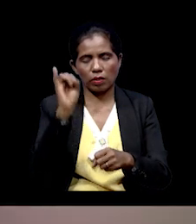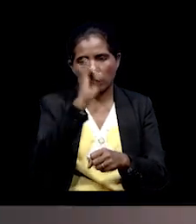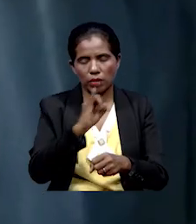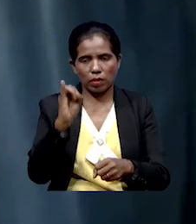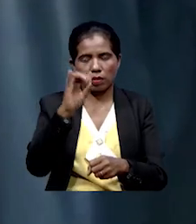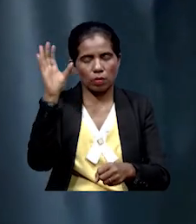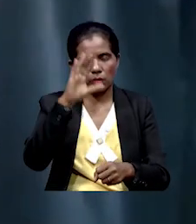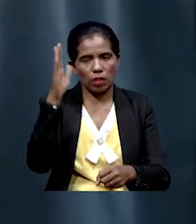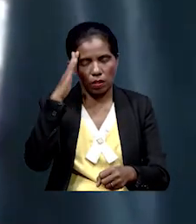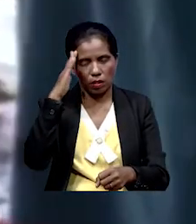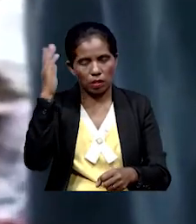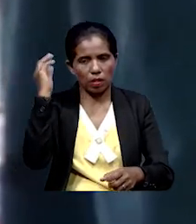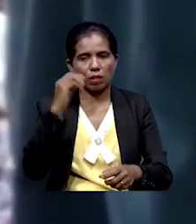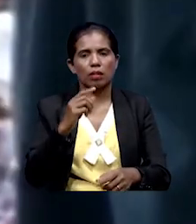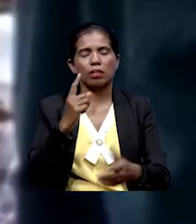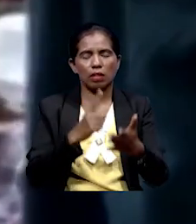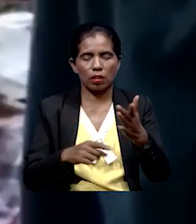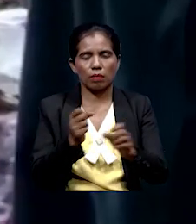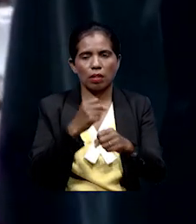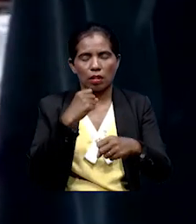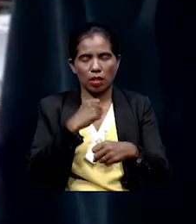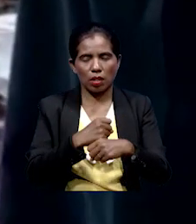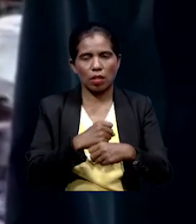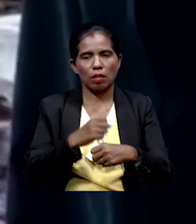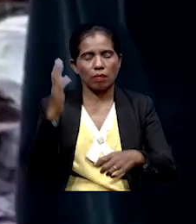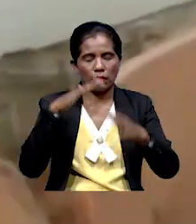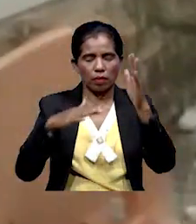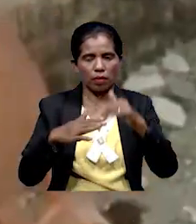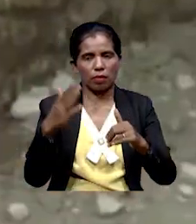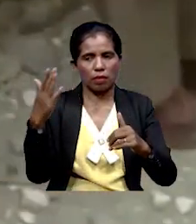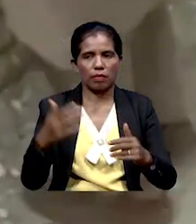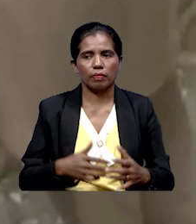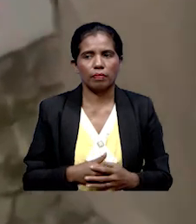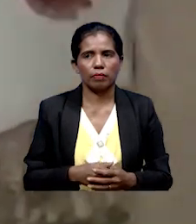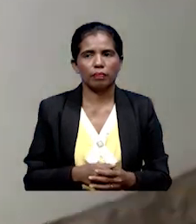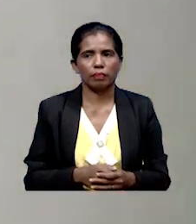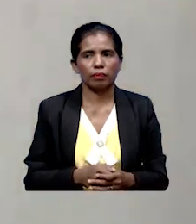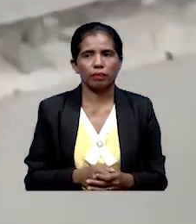identifika kauza no suspeitu husi explosaun iha mesquita Khalifa Sahib.